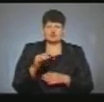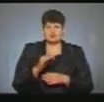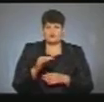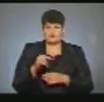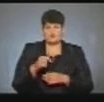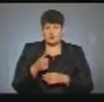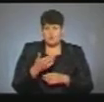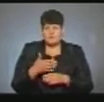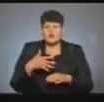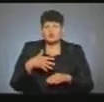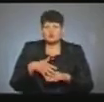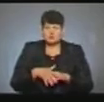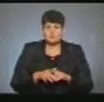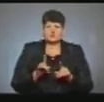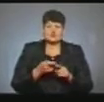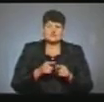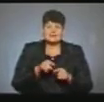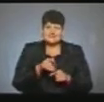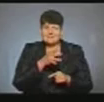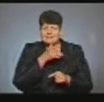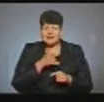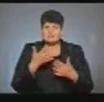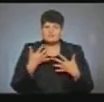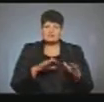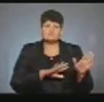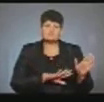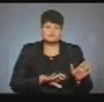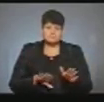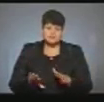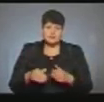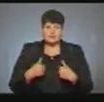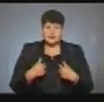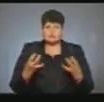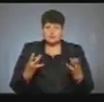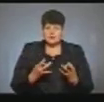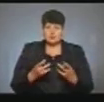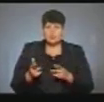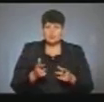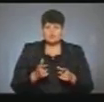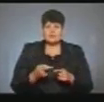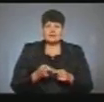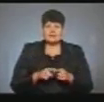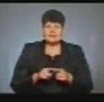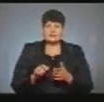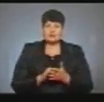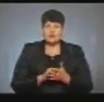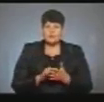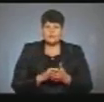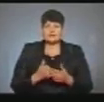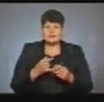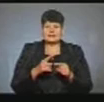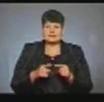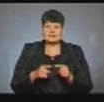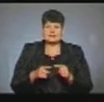поточного року. Ми розуміємо, що ці терміни вже сплили, і нам потрібно готувати отакі документи для